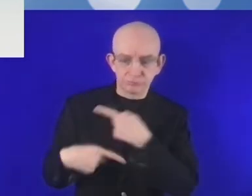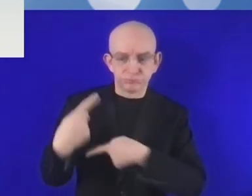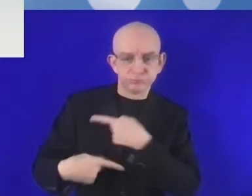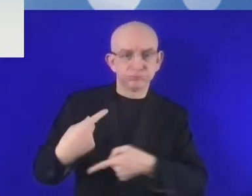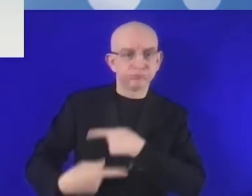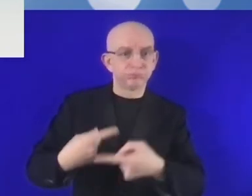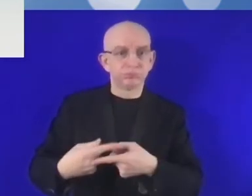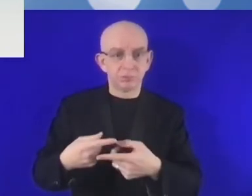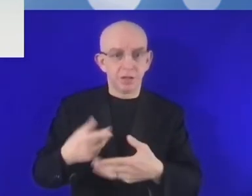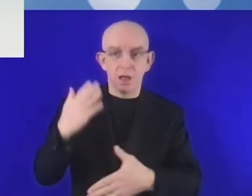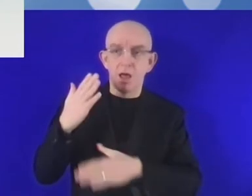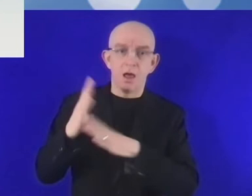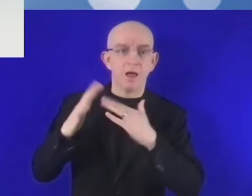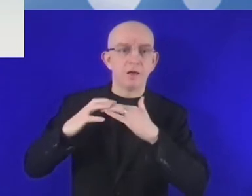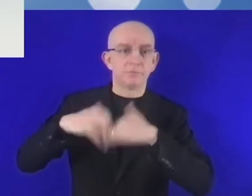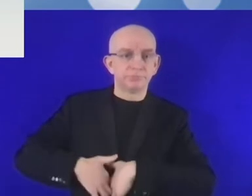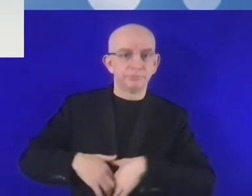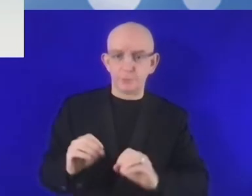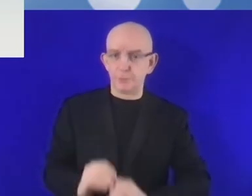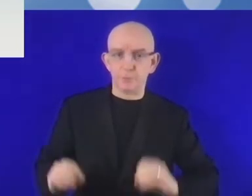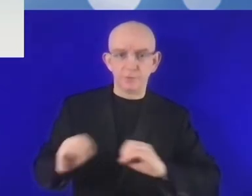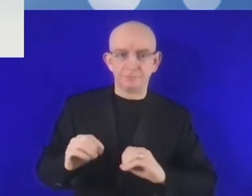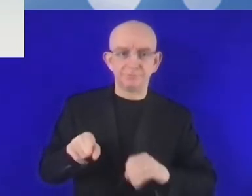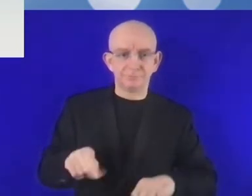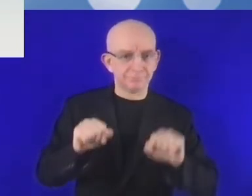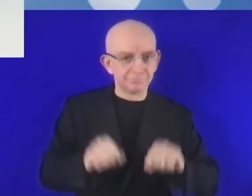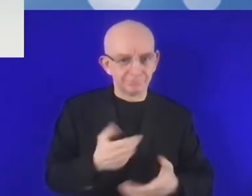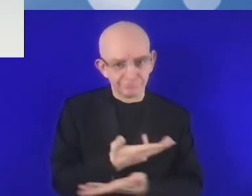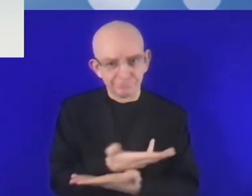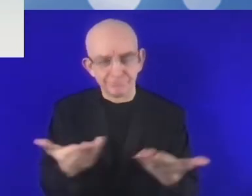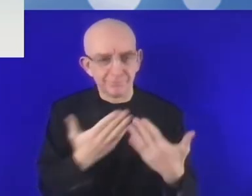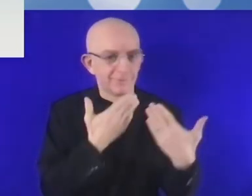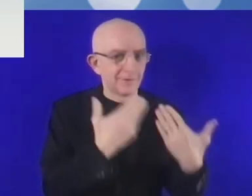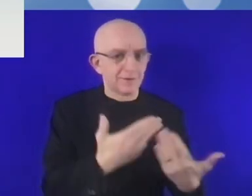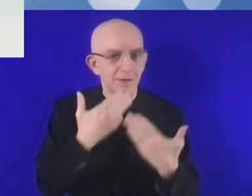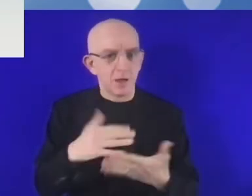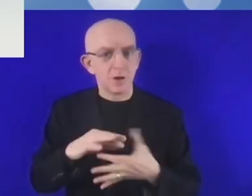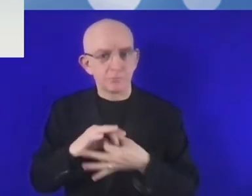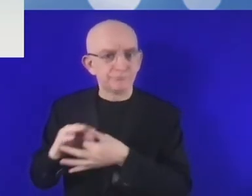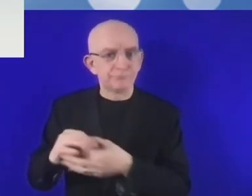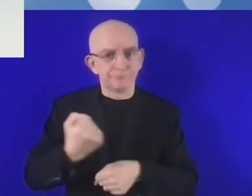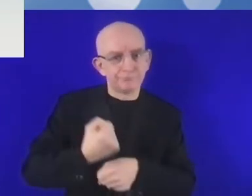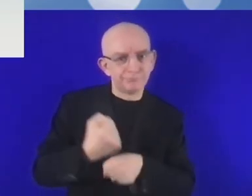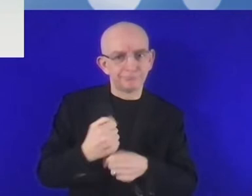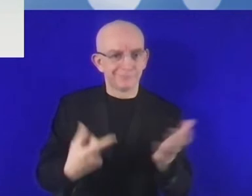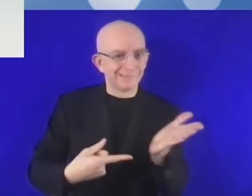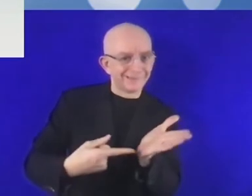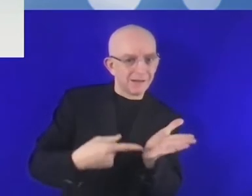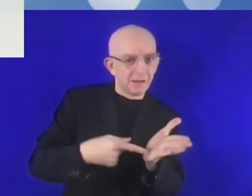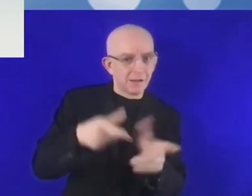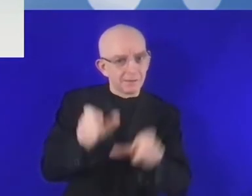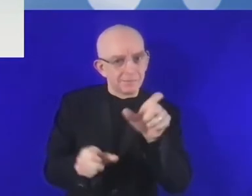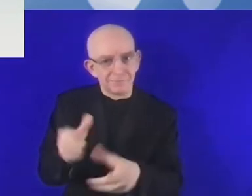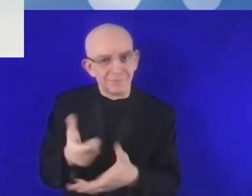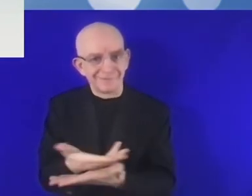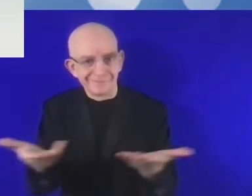استطعنا عن طريقه أن نستعيض عن جزء من حياتنا العادية. كان ذلك ممكن،